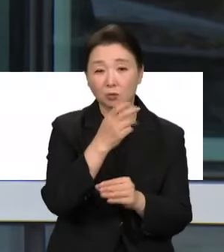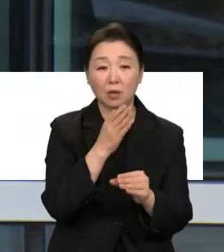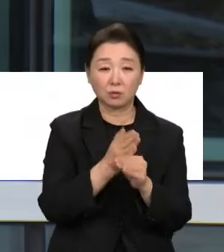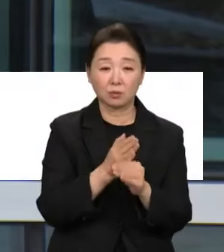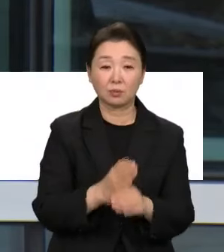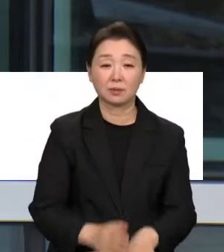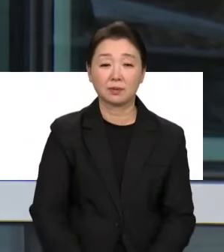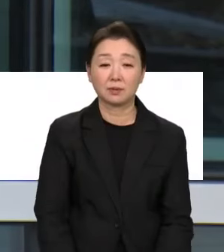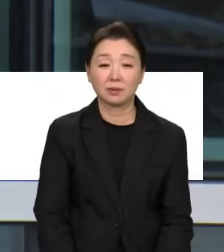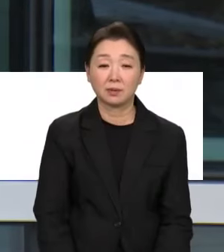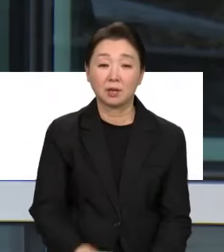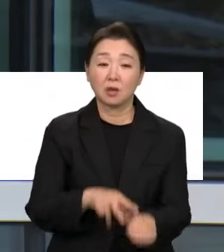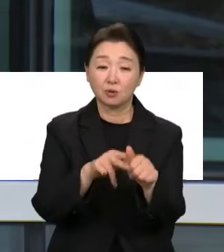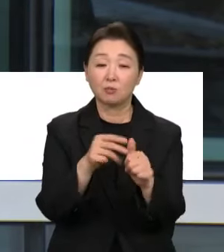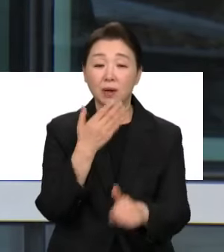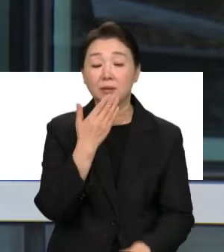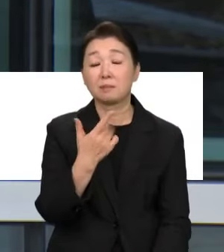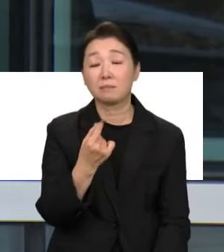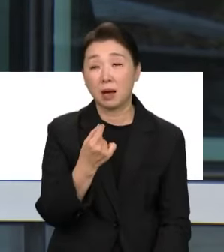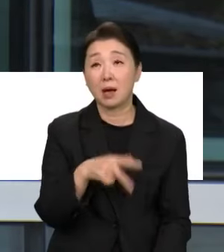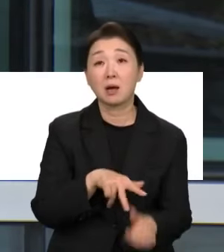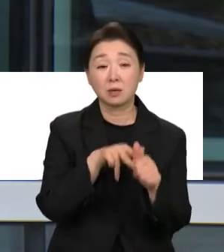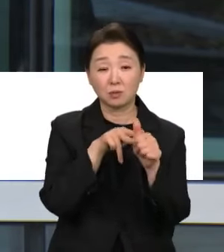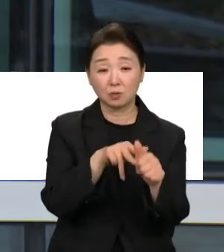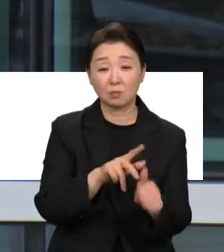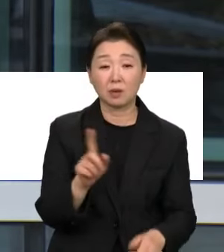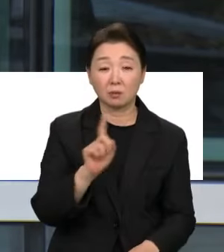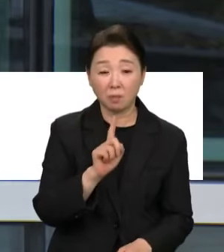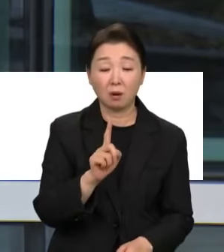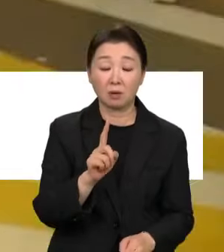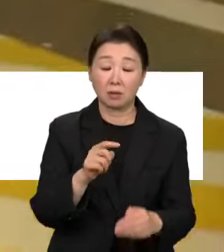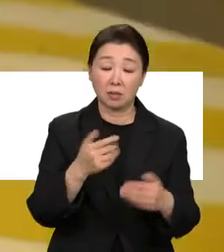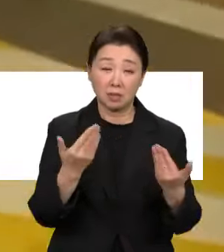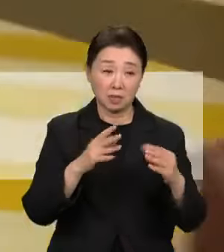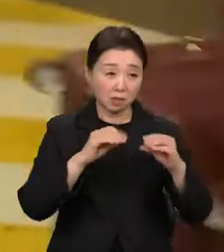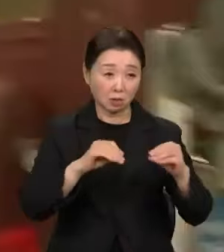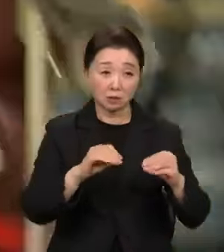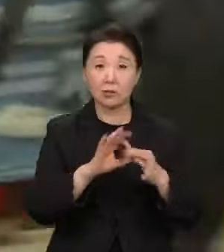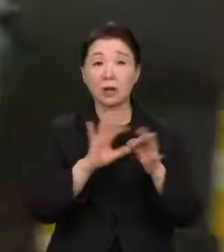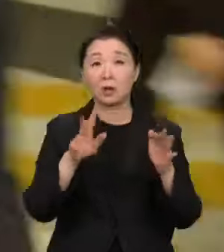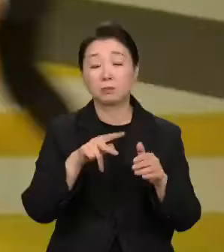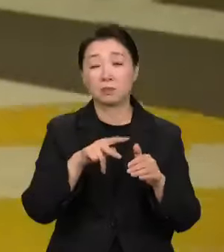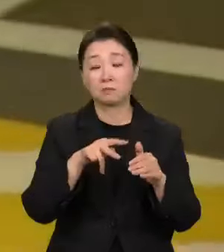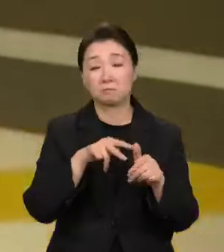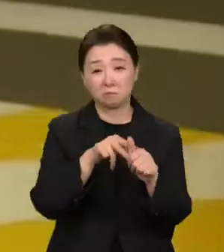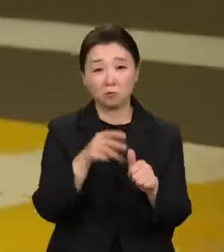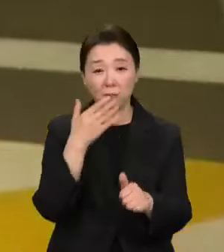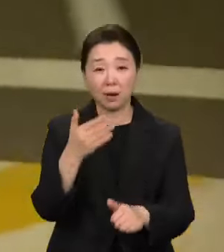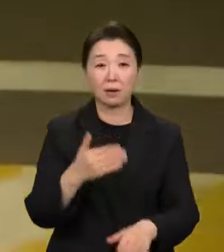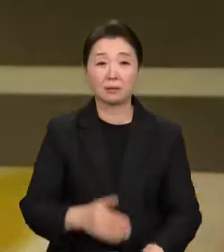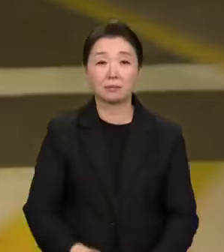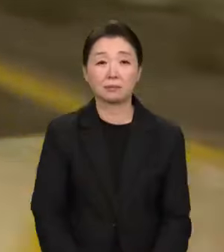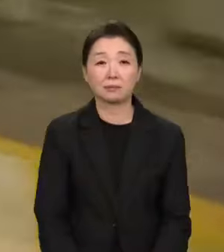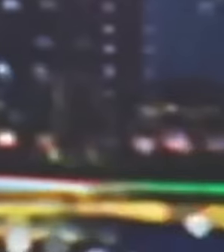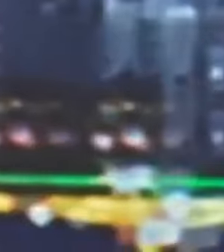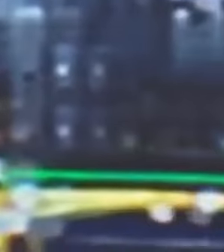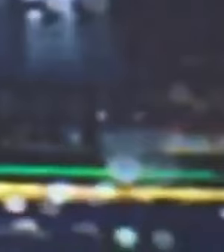가능하고요. 예, 출마는 이 사건 정지와 무관하게 가능합니다. JTBC 홍중입니다.